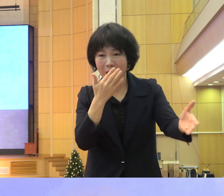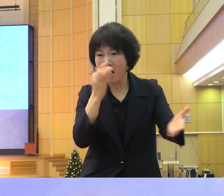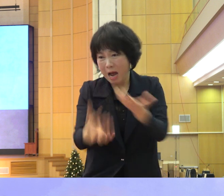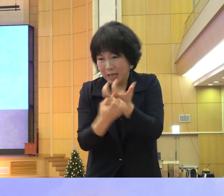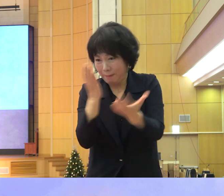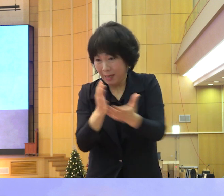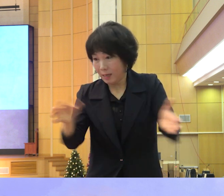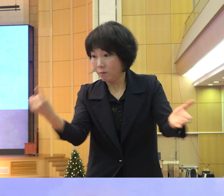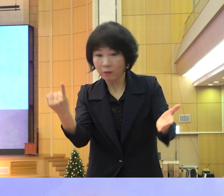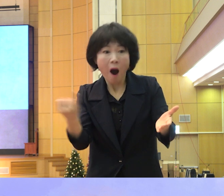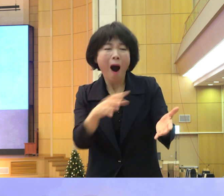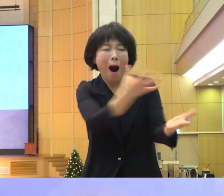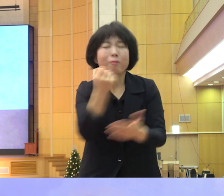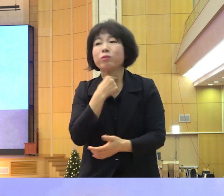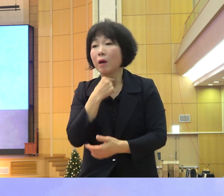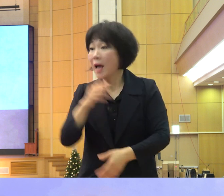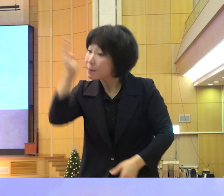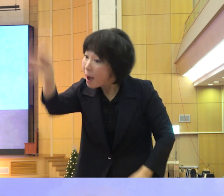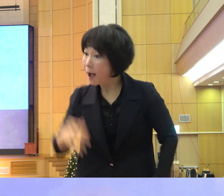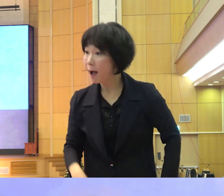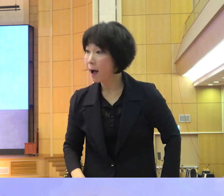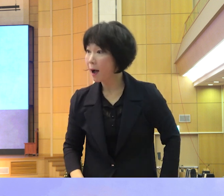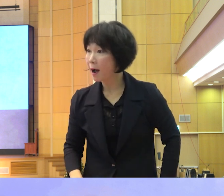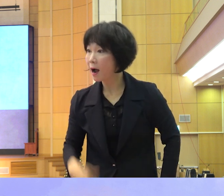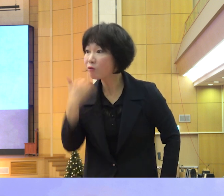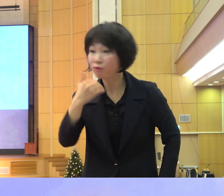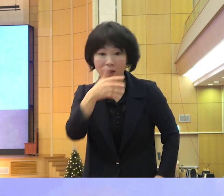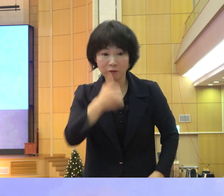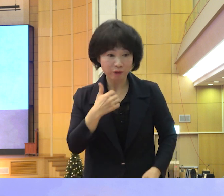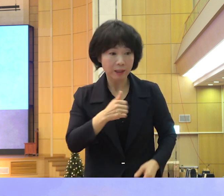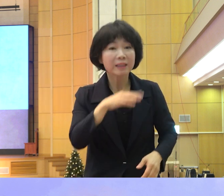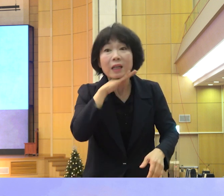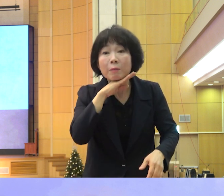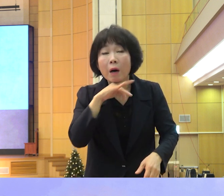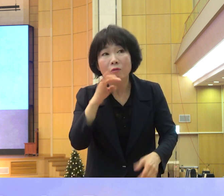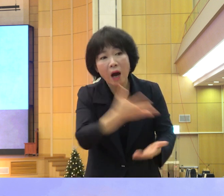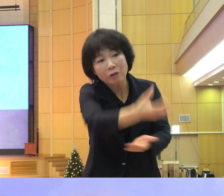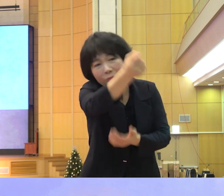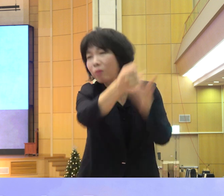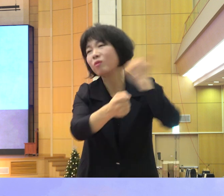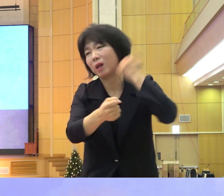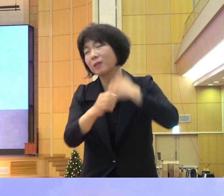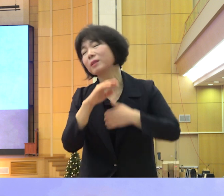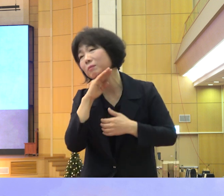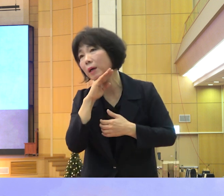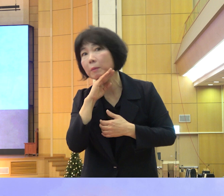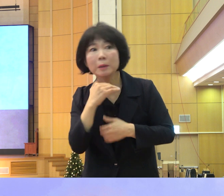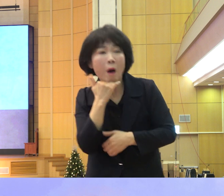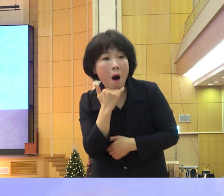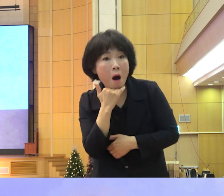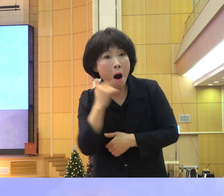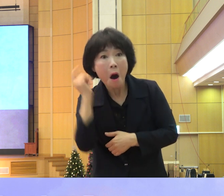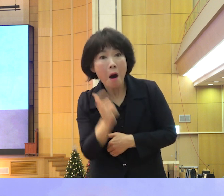간지 어떻게 알아? 좀 기다려봐. 그랬더니 좀 있다가 그분이 오셨어.